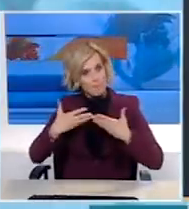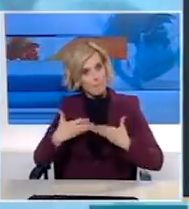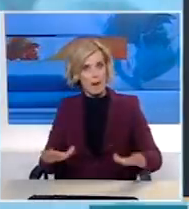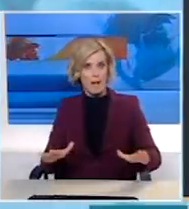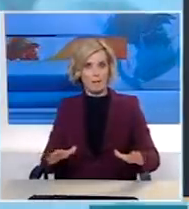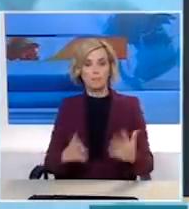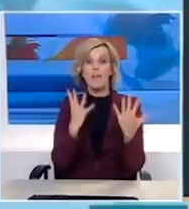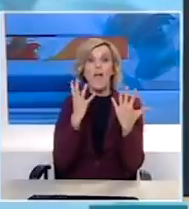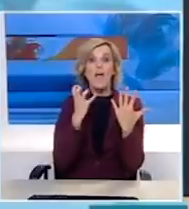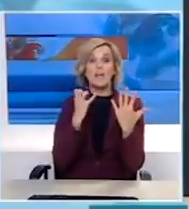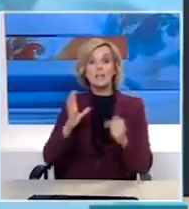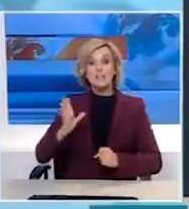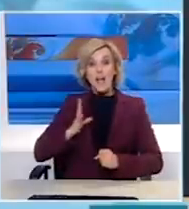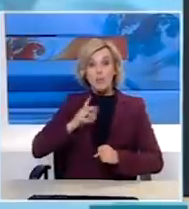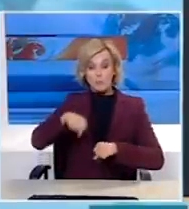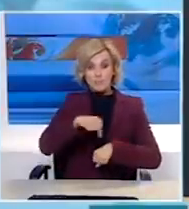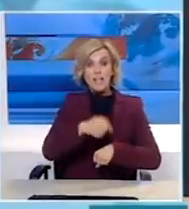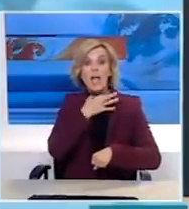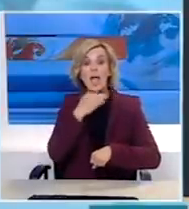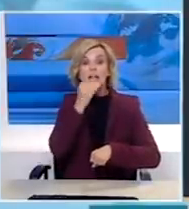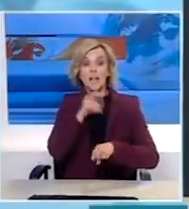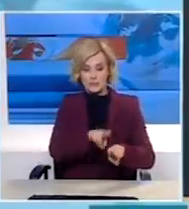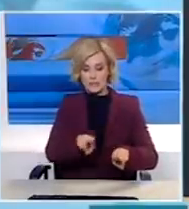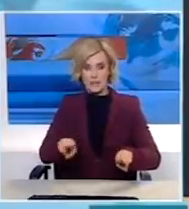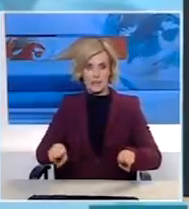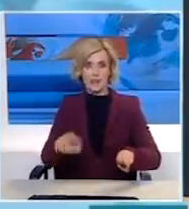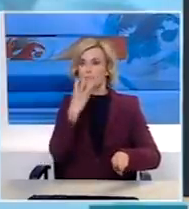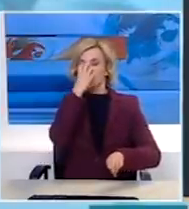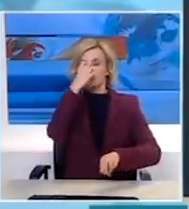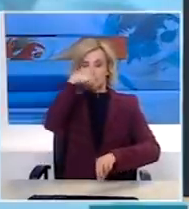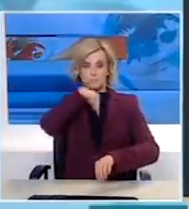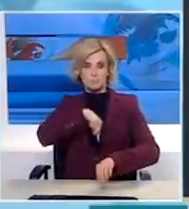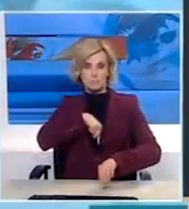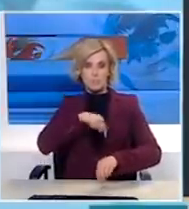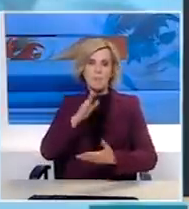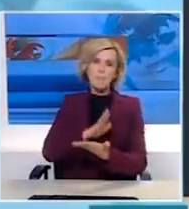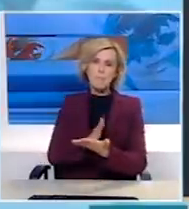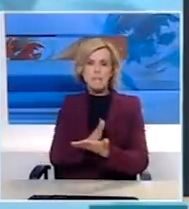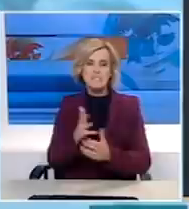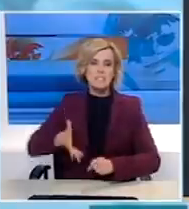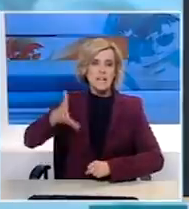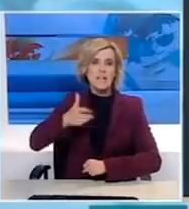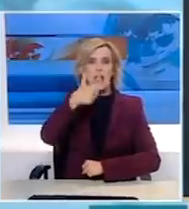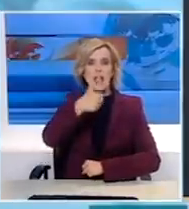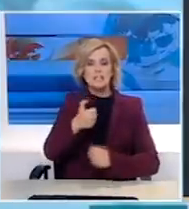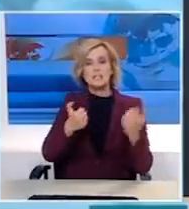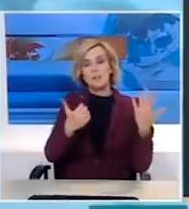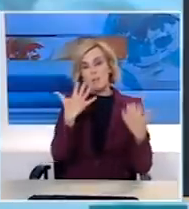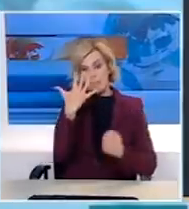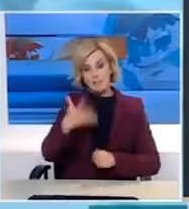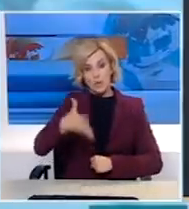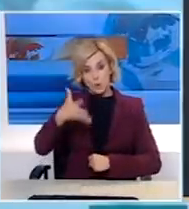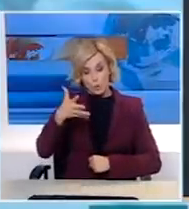90 συμπολίτες μας νοσηλεύονται διασωληνωμένοι. Η διάμεση ηλικία τους είναι 65 ετών. 19